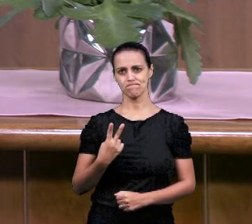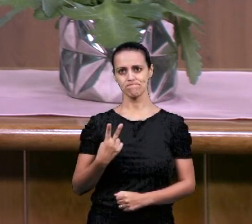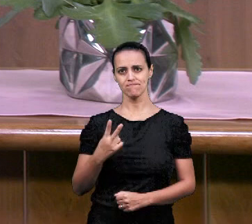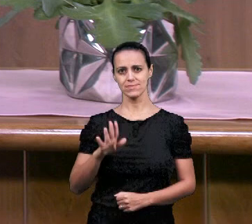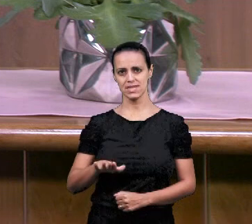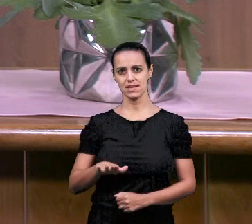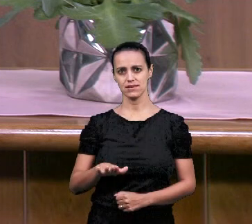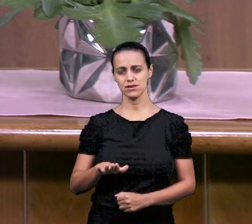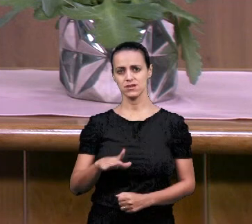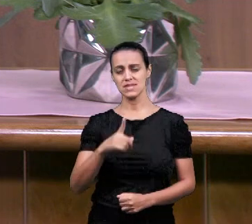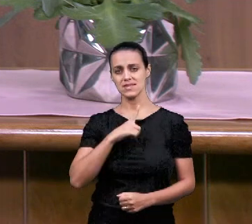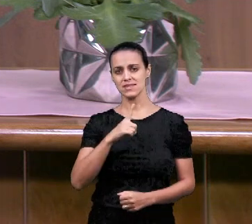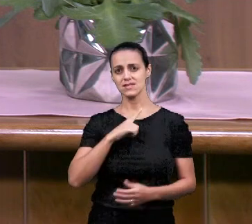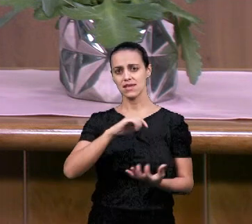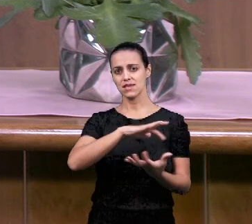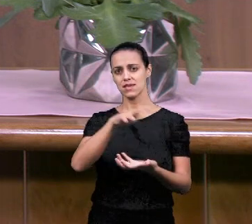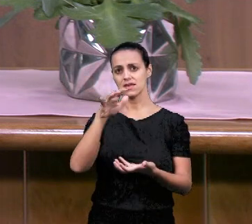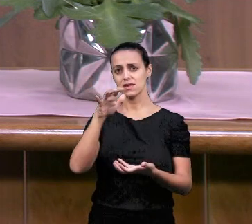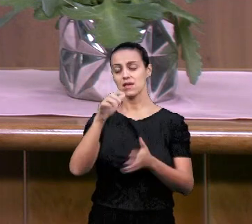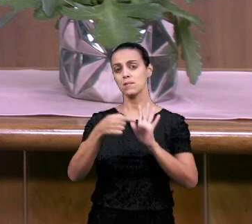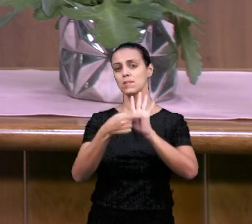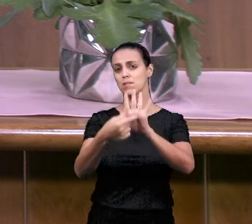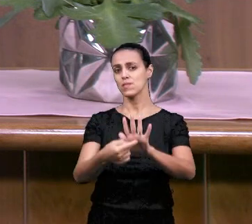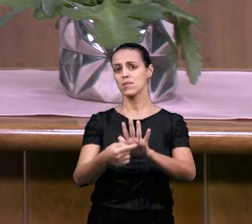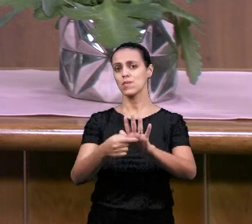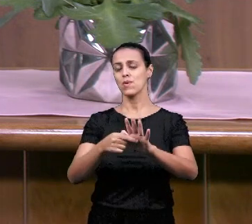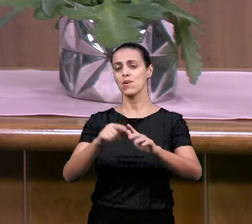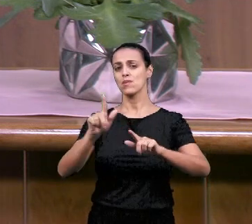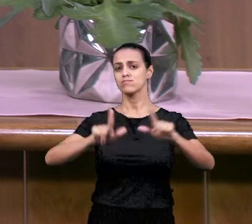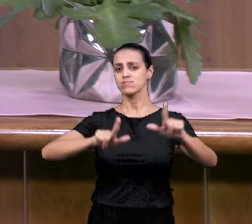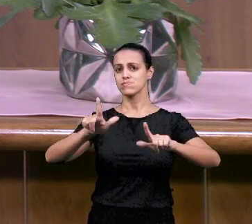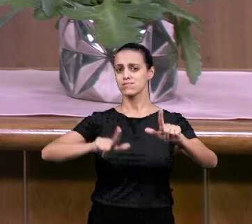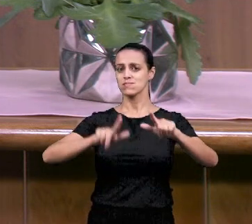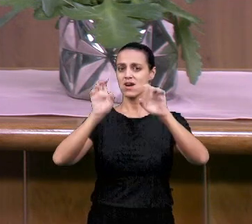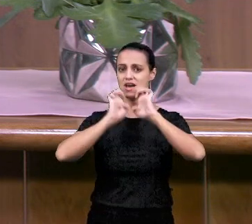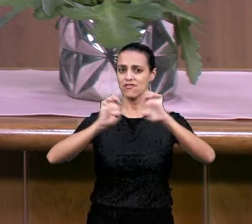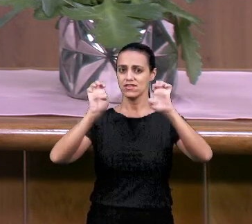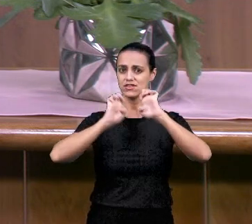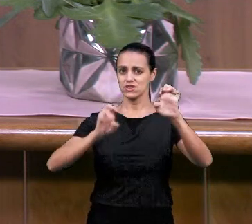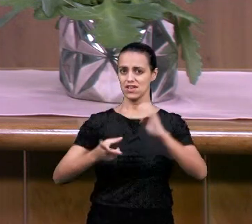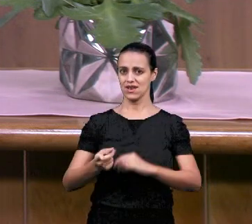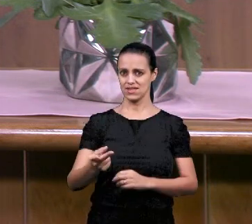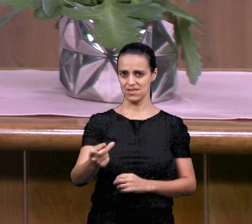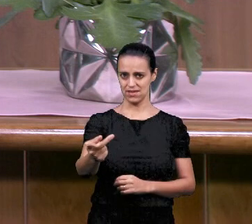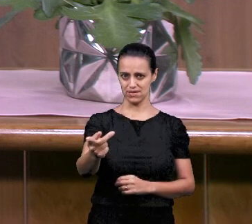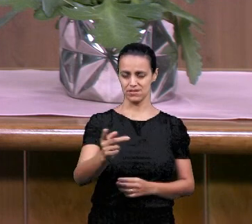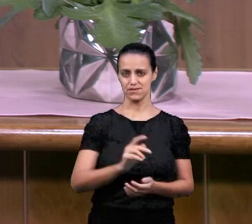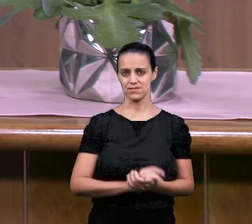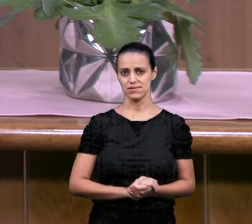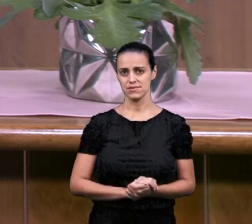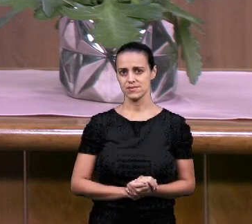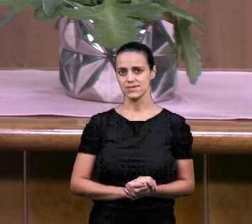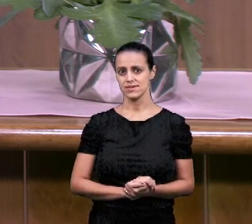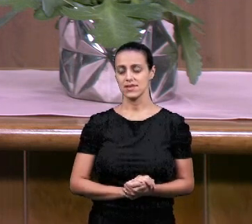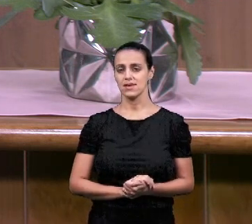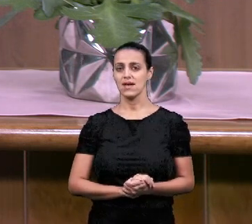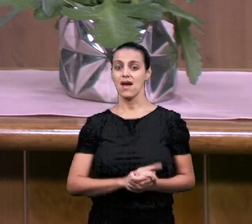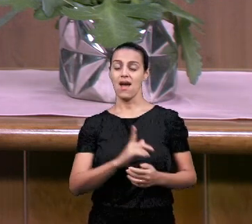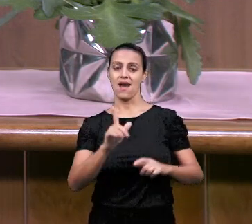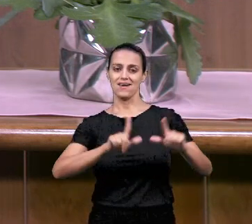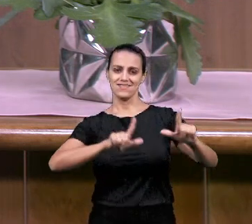attention, à 14 heures, nous allons voir la transmission, la formation en annonçant l'évangile éternel. Naturellement que la Rede TV, c'est